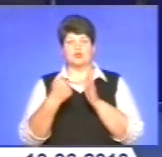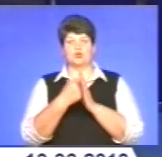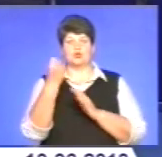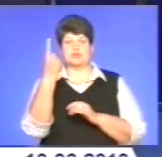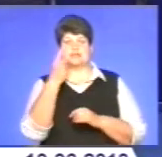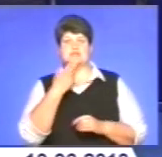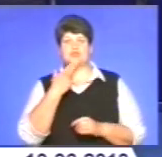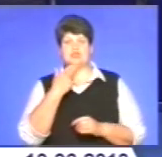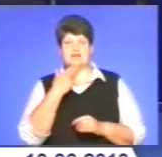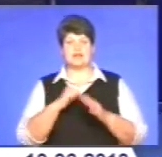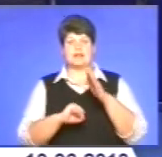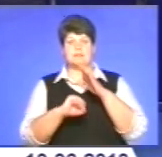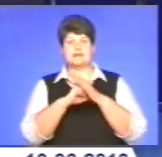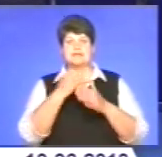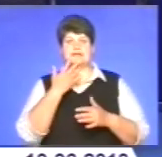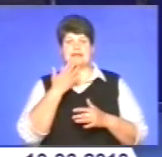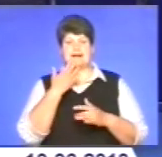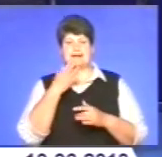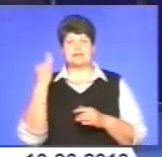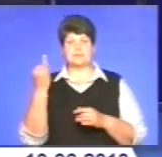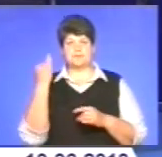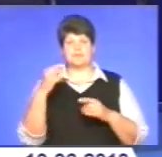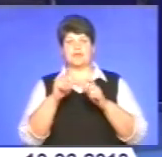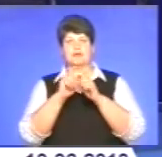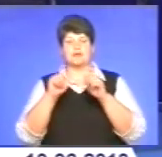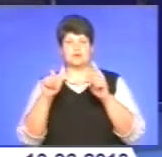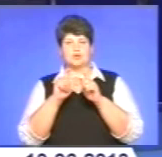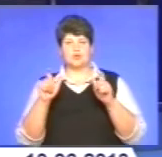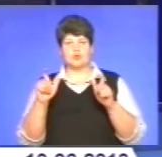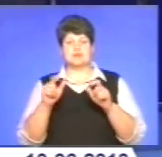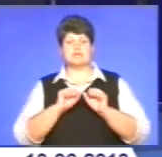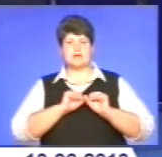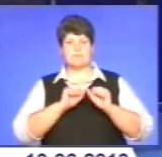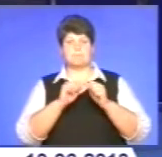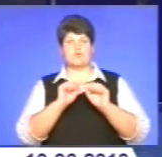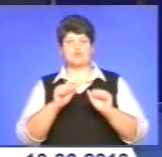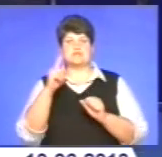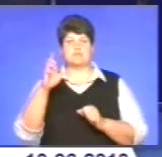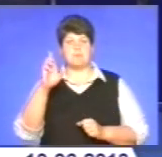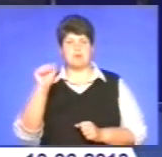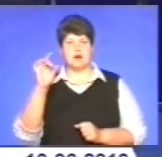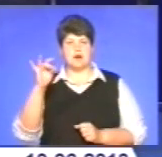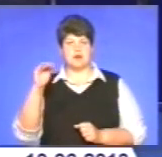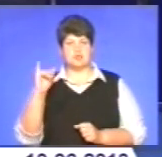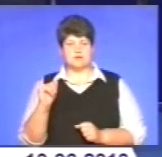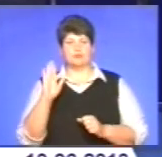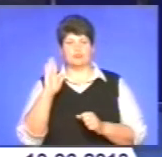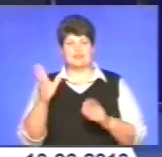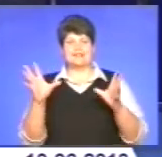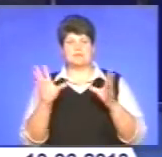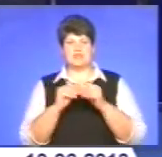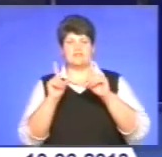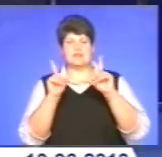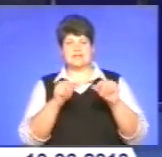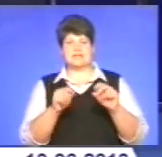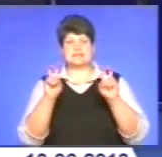11 червня на базі Національного історико-архітектурного заповідника замки Тернопілля у Збаражжі триває спільне виїзне засідання